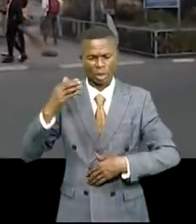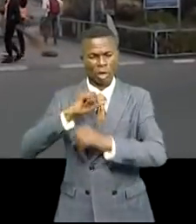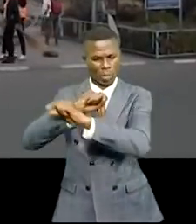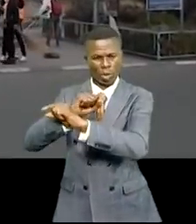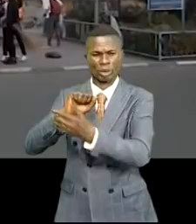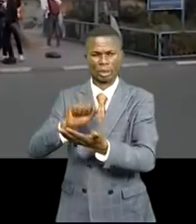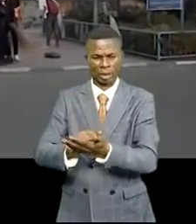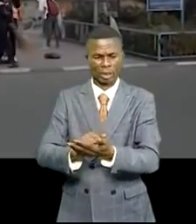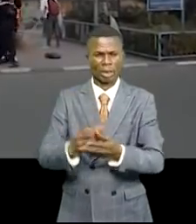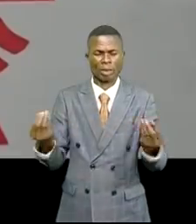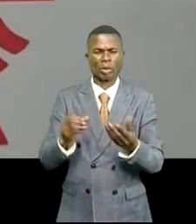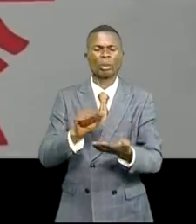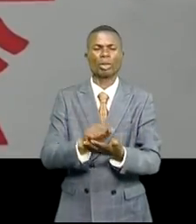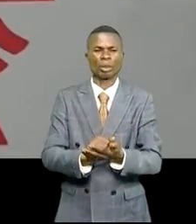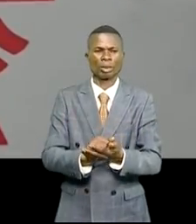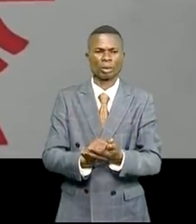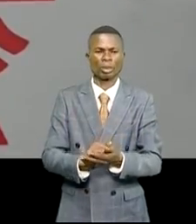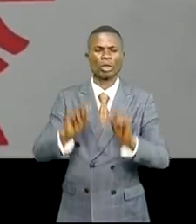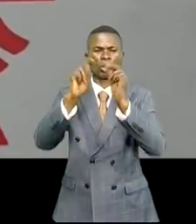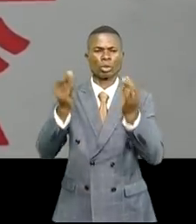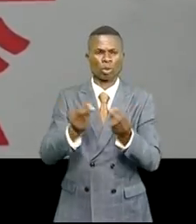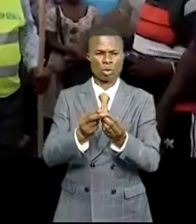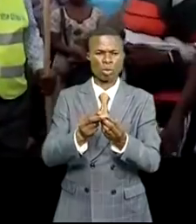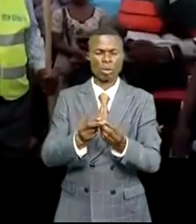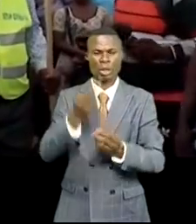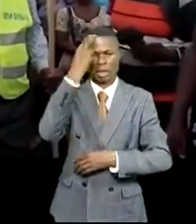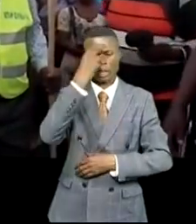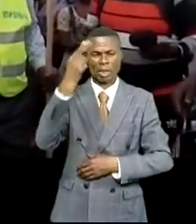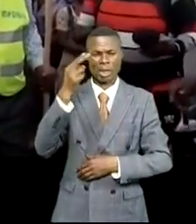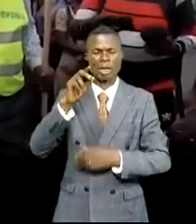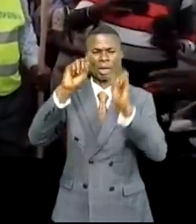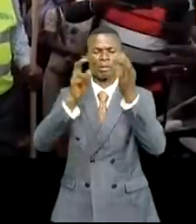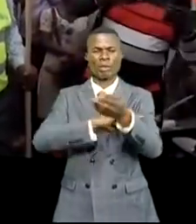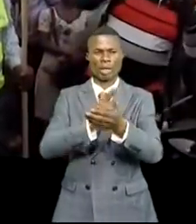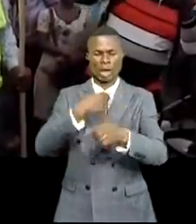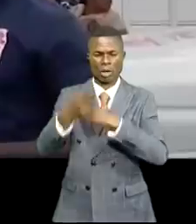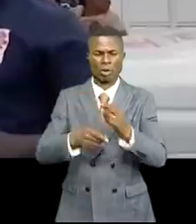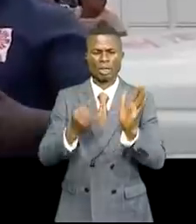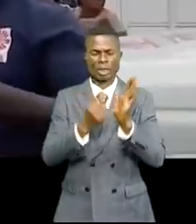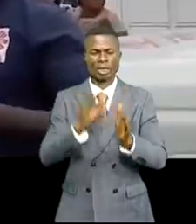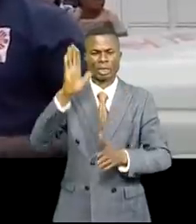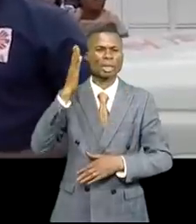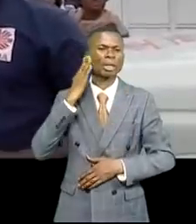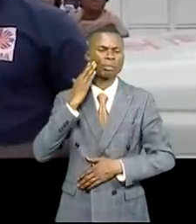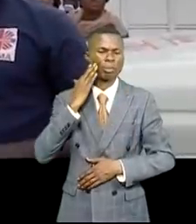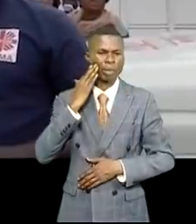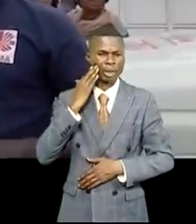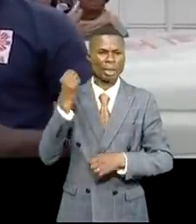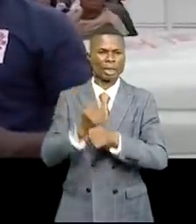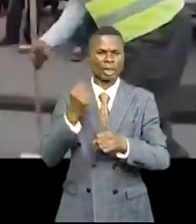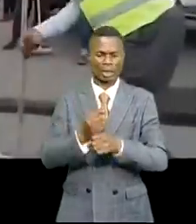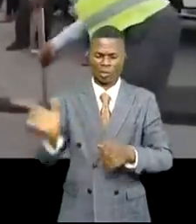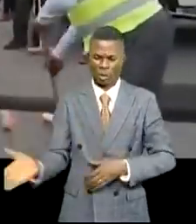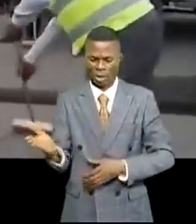protégés. C'est dans ces cadres que la Caritas diocèse de Goma a lancé ce samedi 5 mai courant les travaux de l'assainissement de la ville de